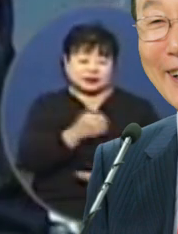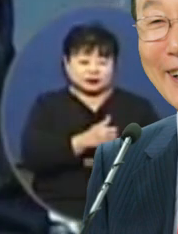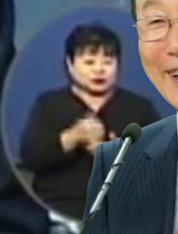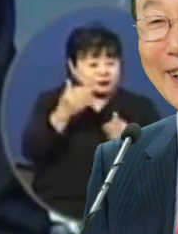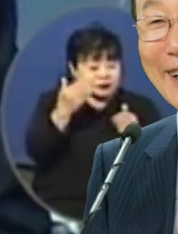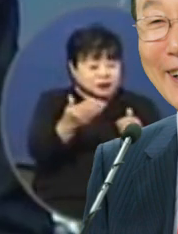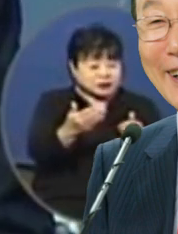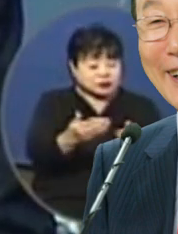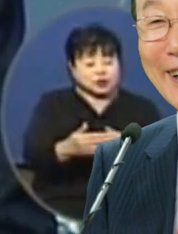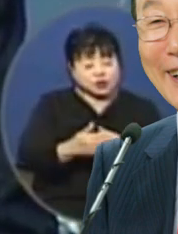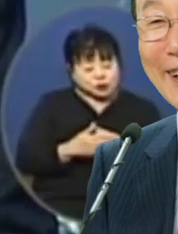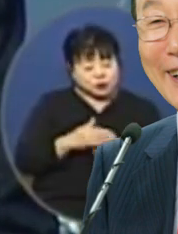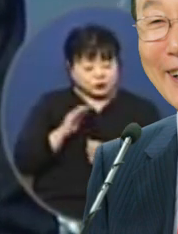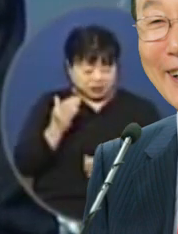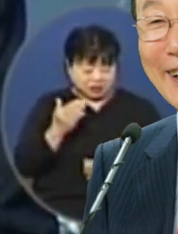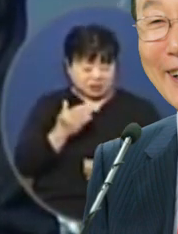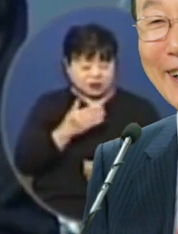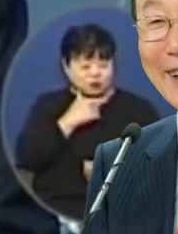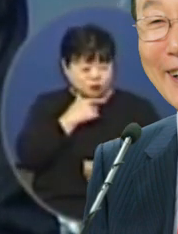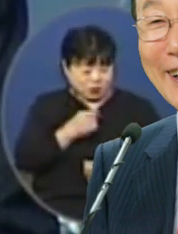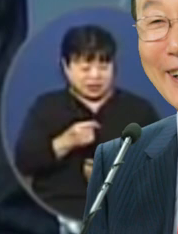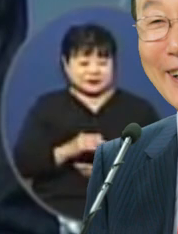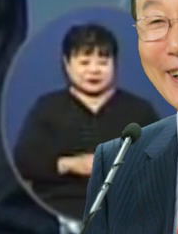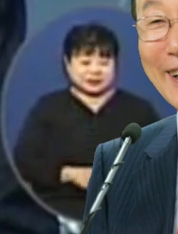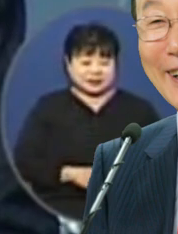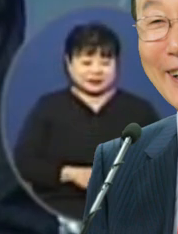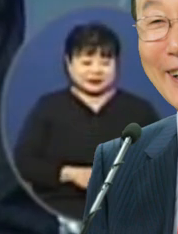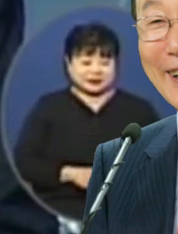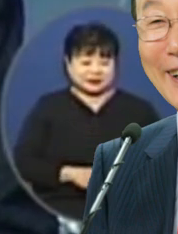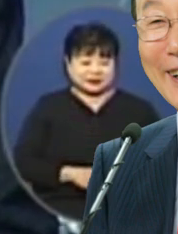주님께서 우리의 도우심이 되기를 원하시는 것입니다.